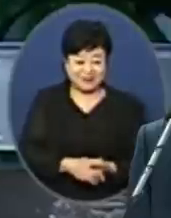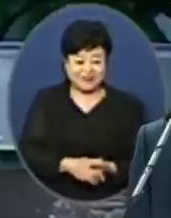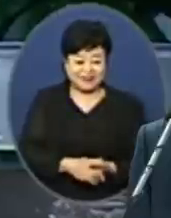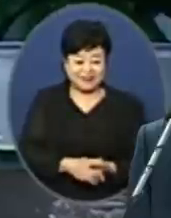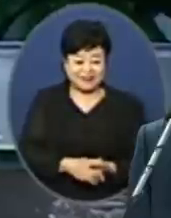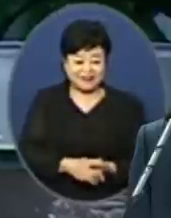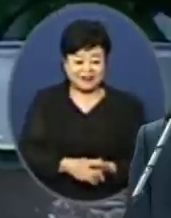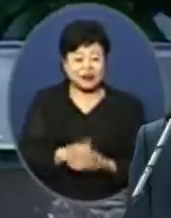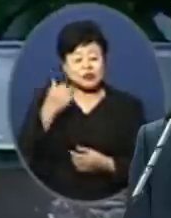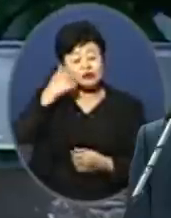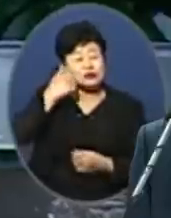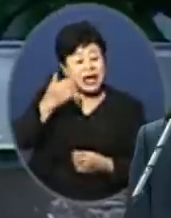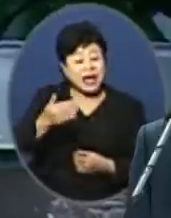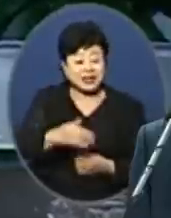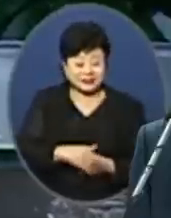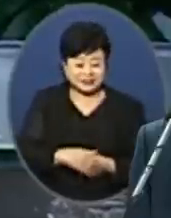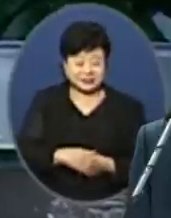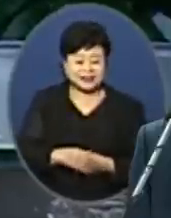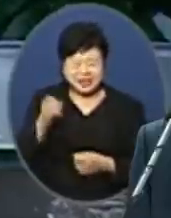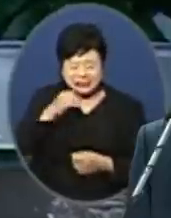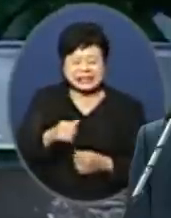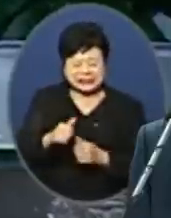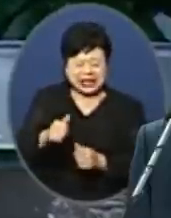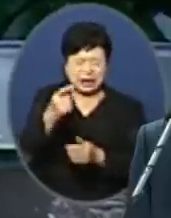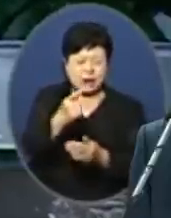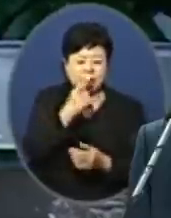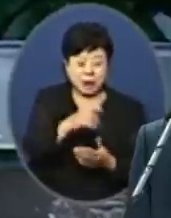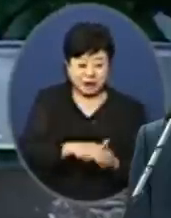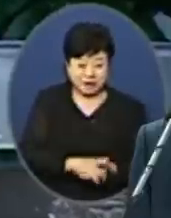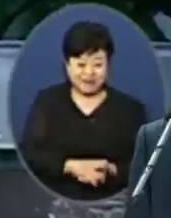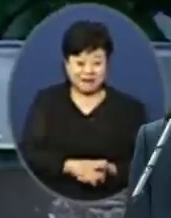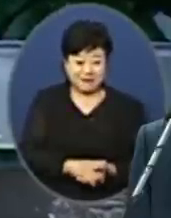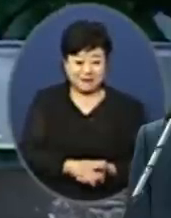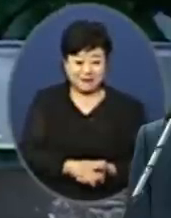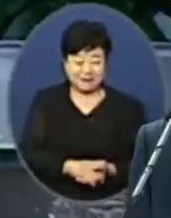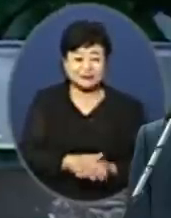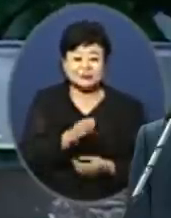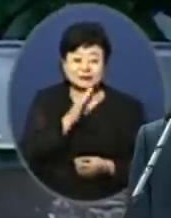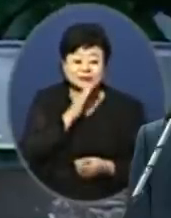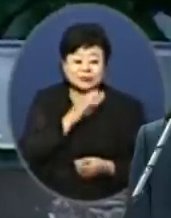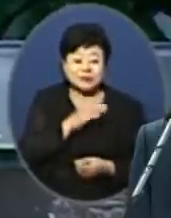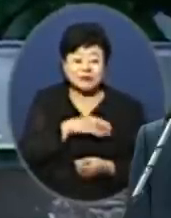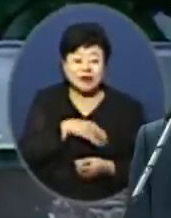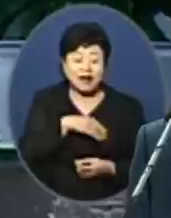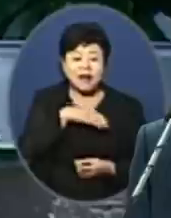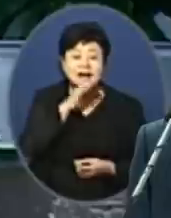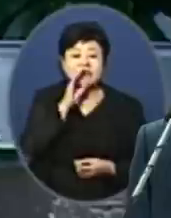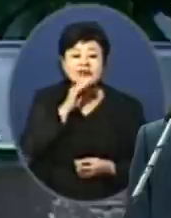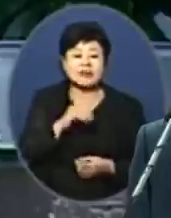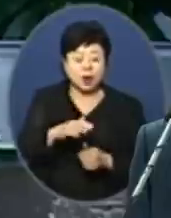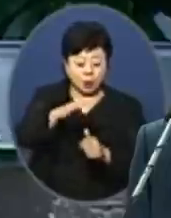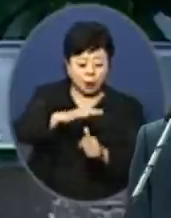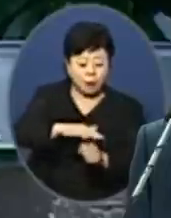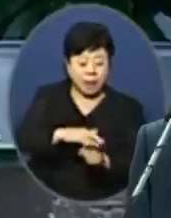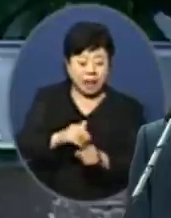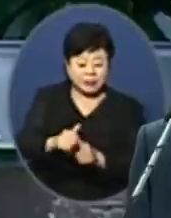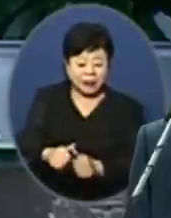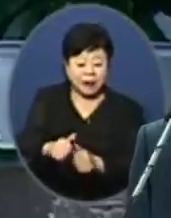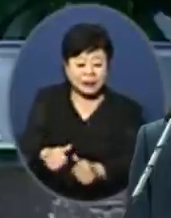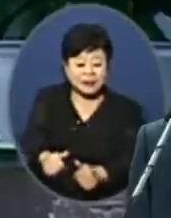어이, 자네가 누군데? 그냥 따라오세요. 말하지 말고. 그래 이 소년을